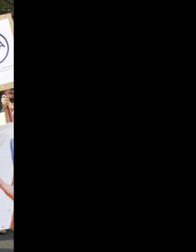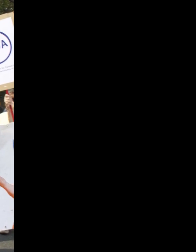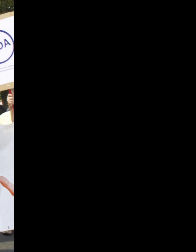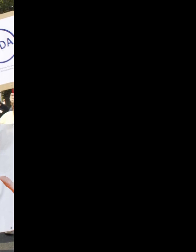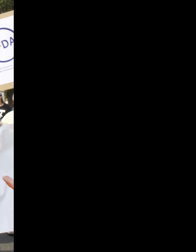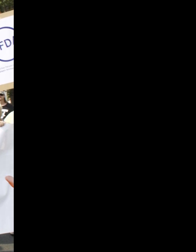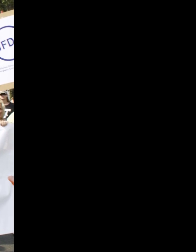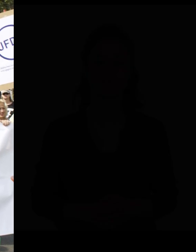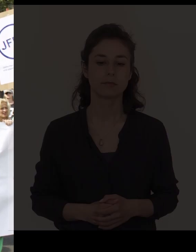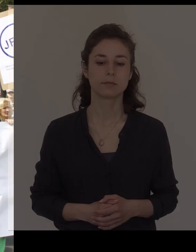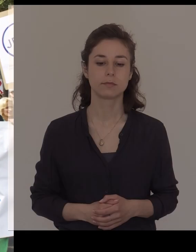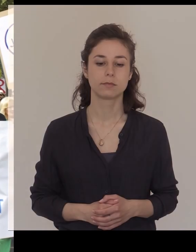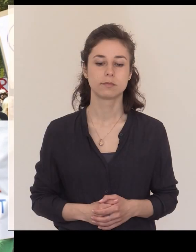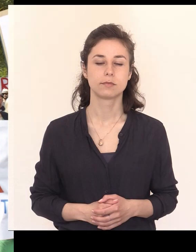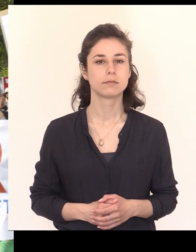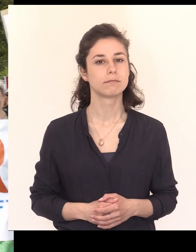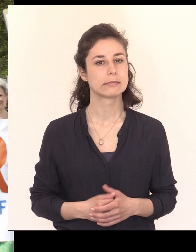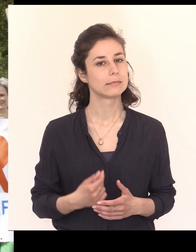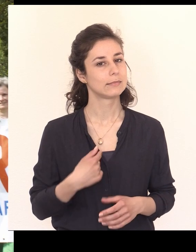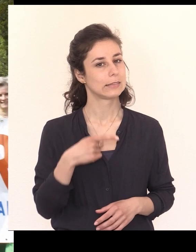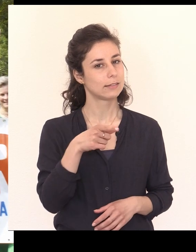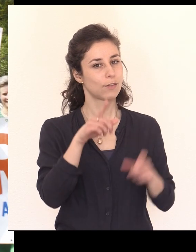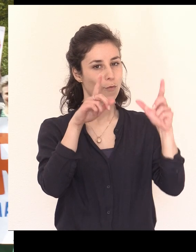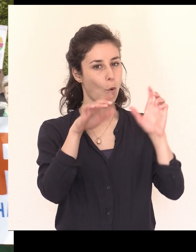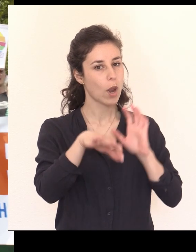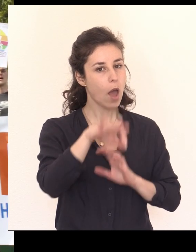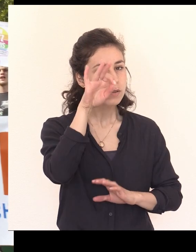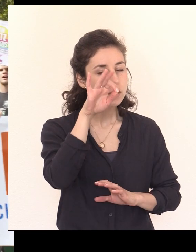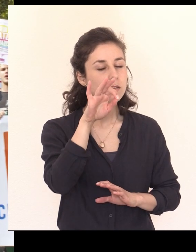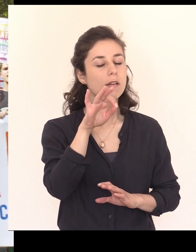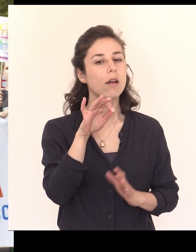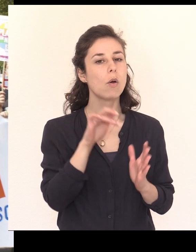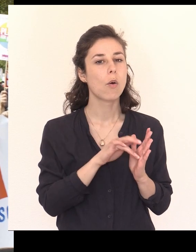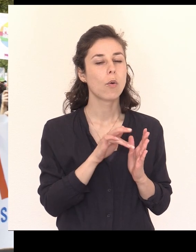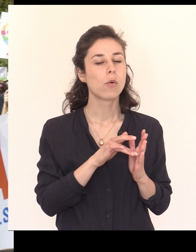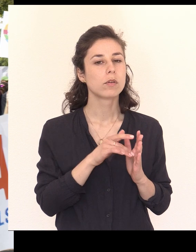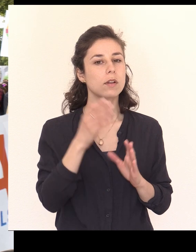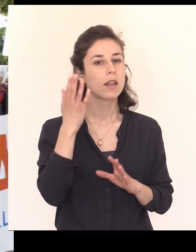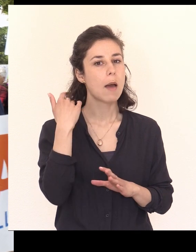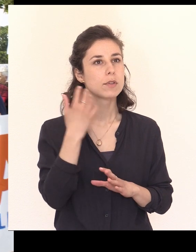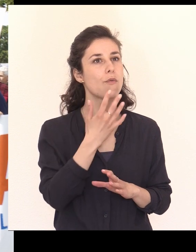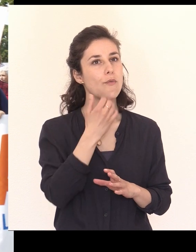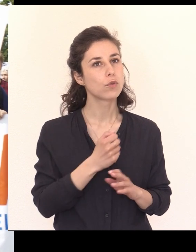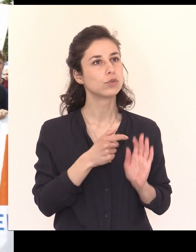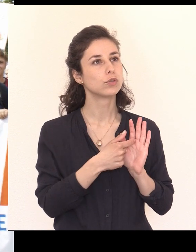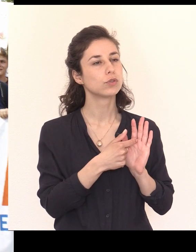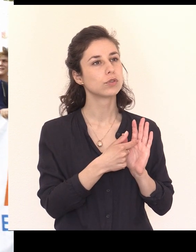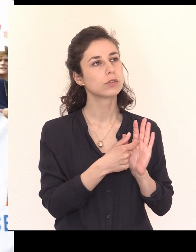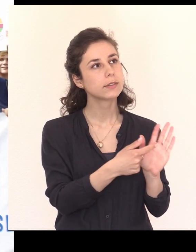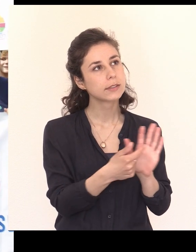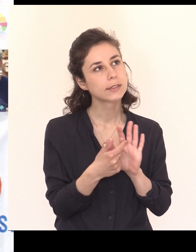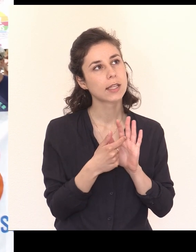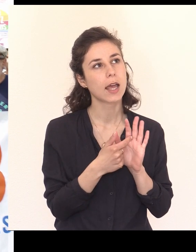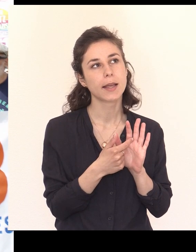und Plakaten Menschen vereint, die hinter diesem Plakat herlaufen. Ich habe das Bild ausgewählt, weil ich damit